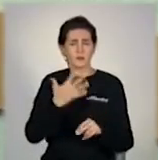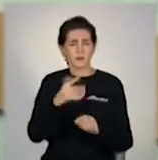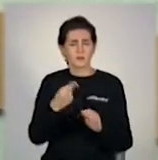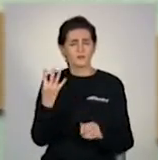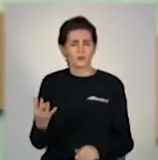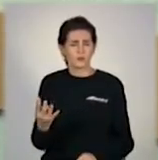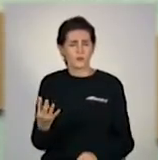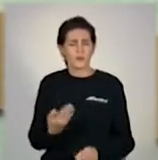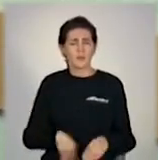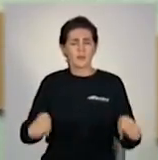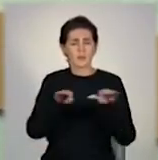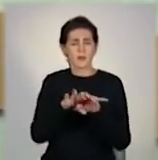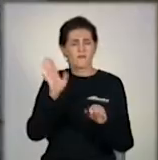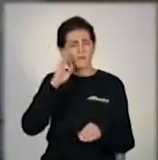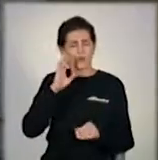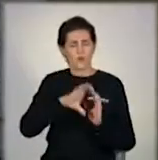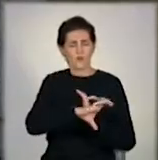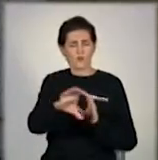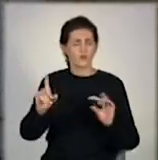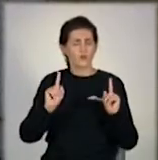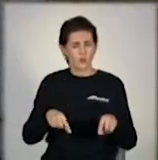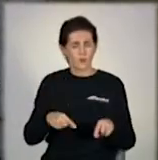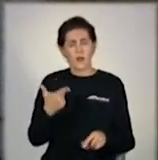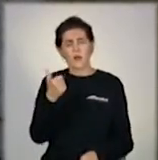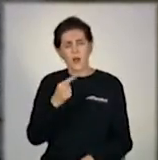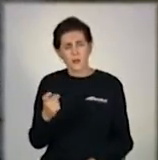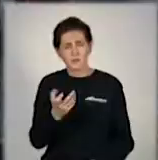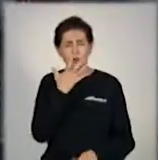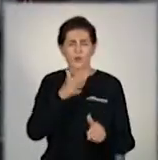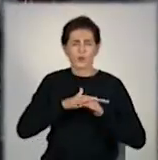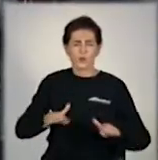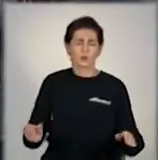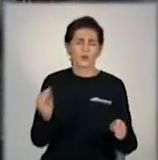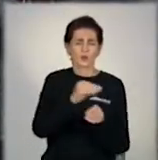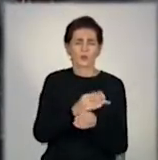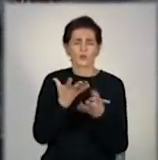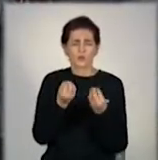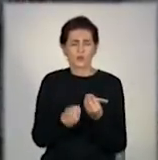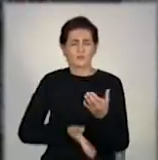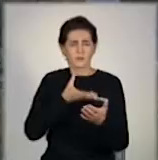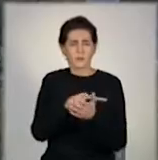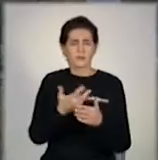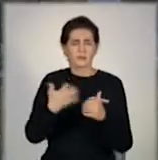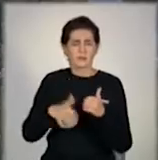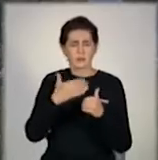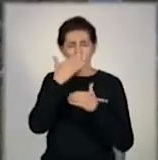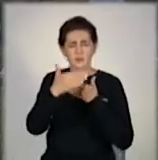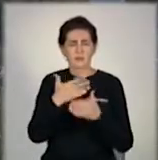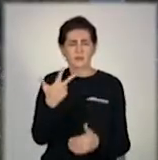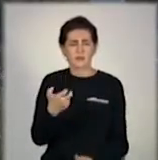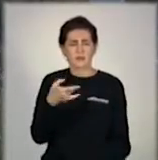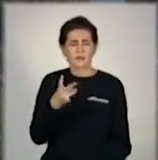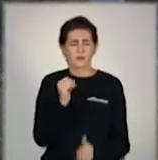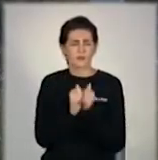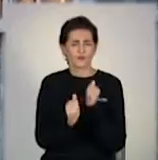5,4. Також водовідведення. Сюди ж газ і опалення. Додаткова компенсація в середньому становитиме 300 гривень для